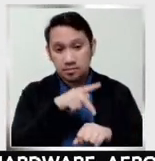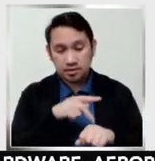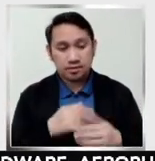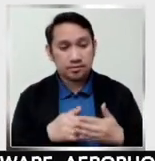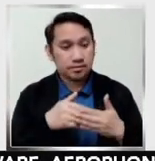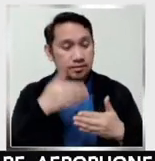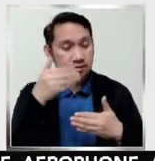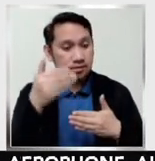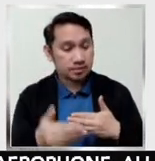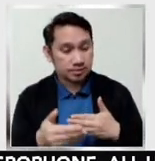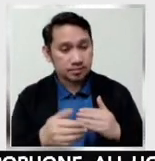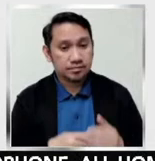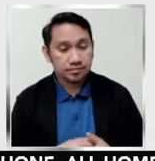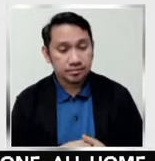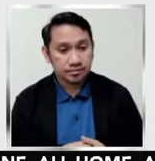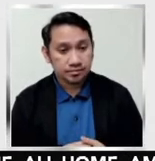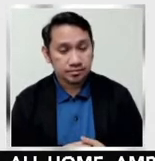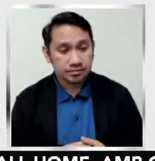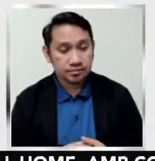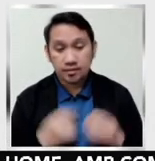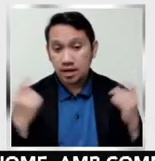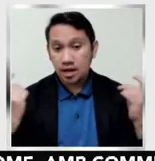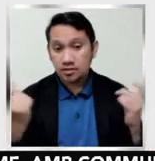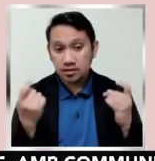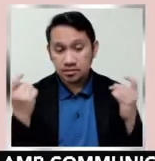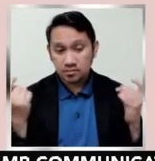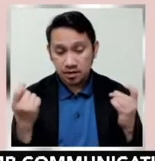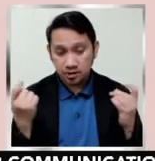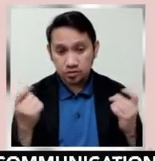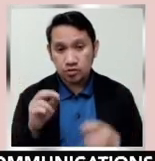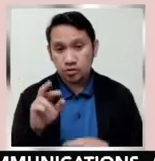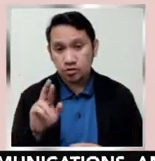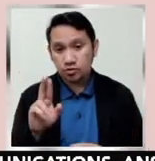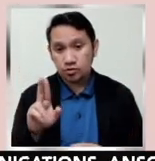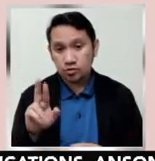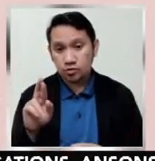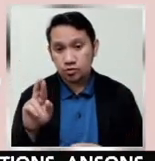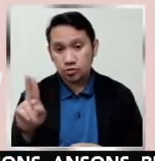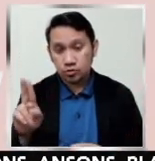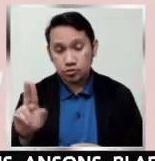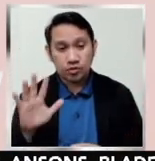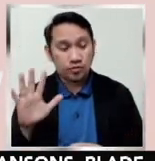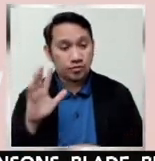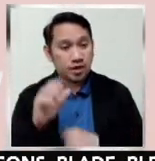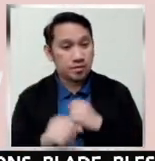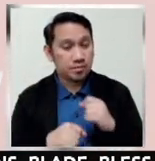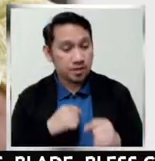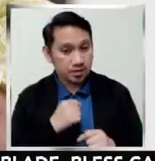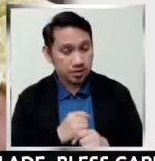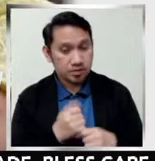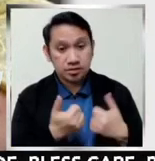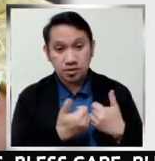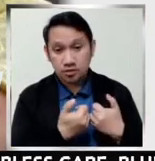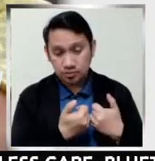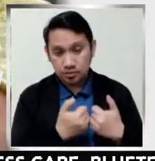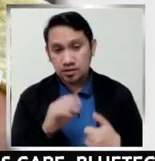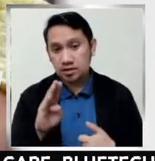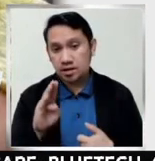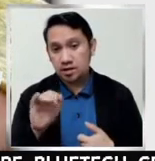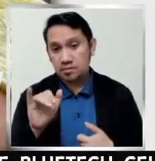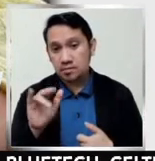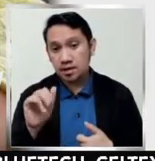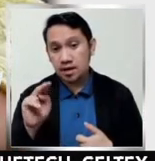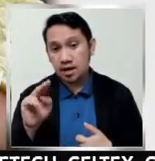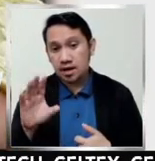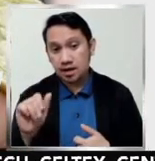Simple yet sweet ang anniversary greeting ni Dudu Madrid para sa kanyang 5-year girlfriend na si Bianca Umali. Very thankful daw si Dudu